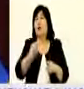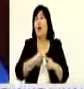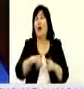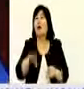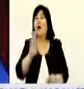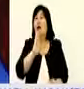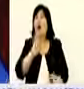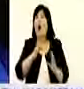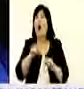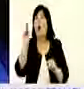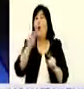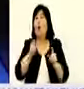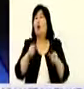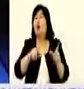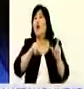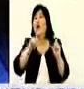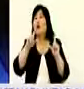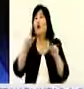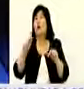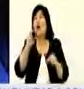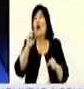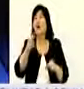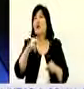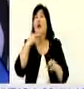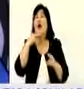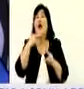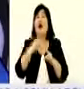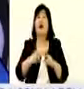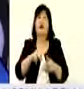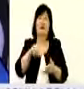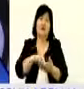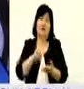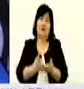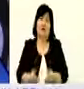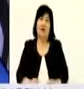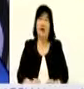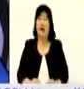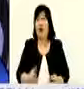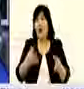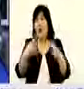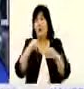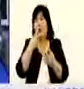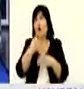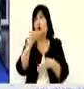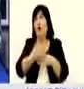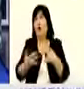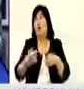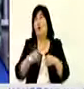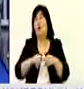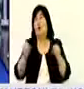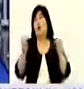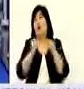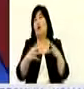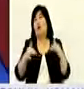ару ауылдан оқуға түсуге жолға шыққан Қасымның қарындасы болмасы бар ма? Жанұя жағдайын көрсеткен қойылым осылай